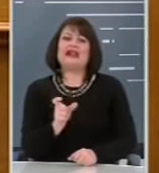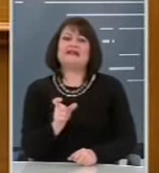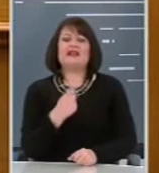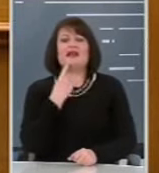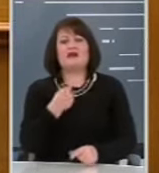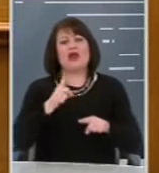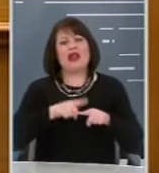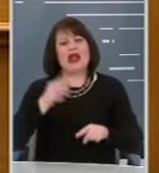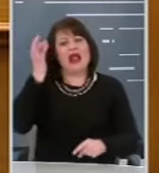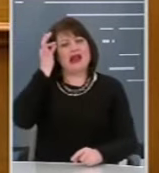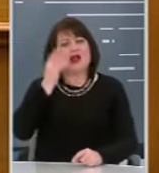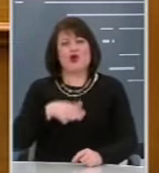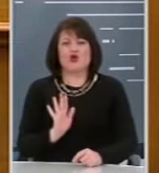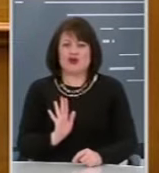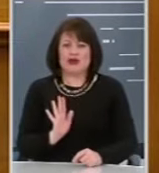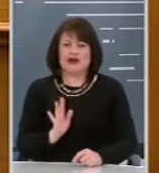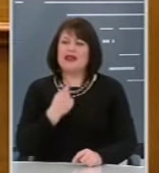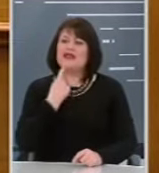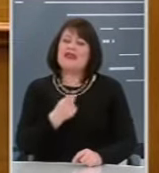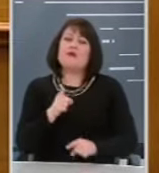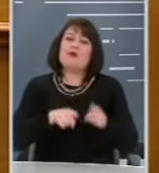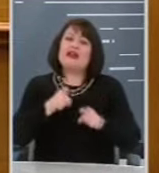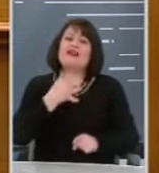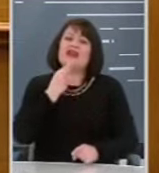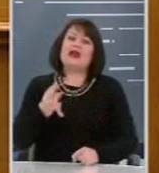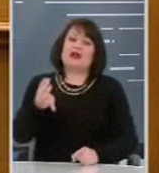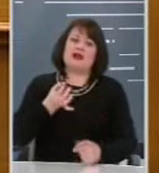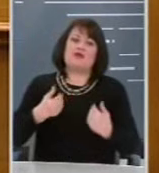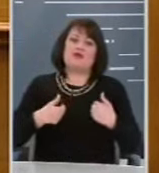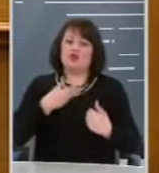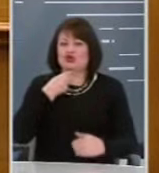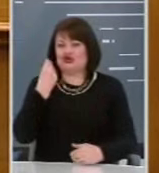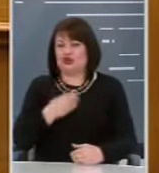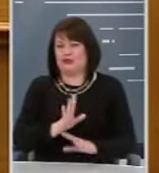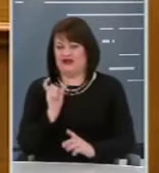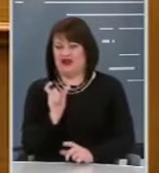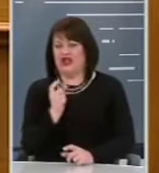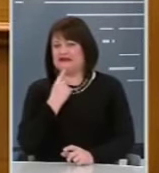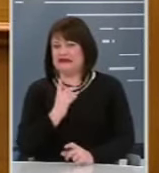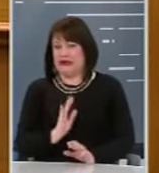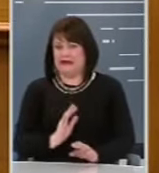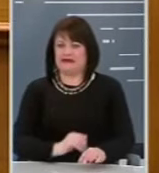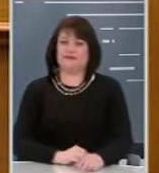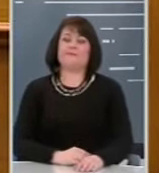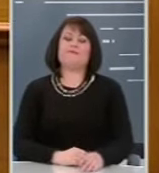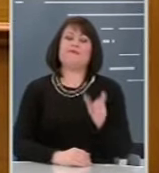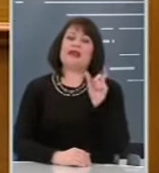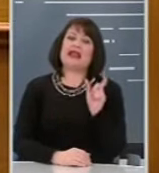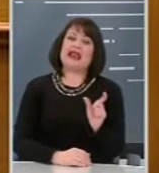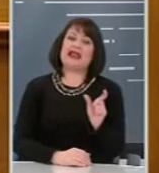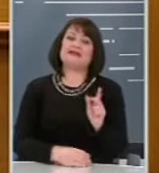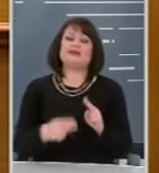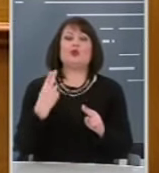ούτε ελληνικά ούτε γαλλικά για να μη βρουν ευκαιρία κάποιοι να με χαρακτηρίσουν απρεπή ή ασεβή όμως η λέξη είχε μια